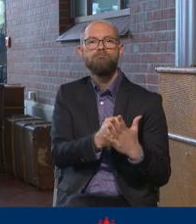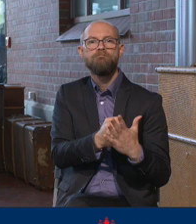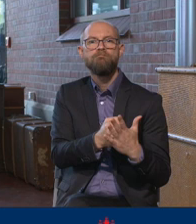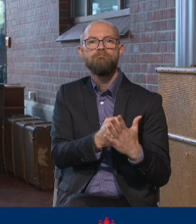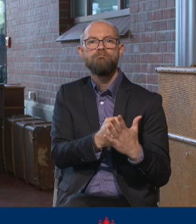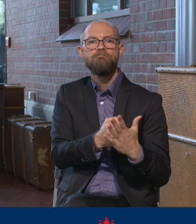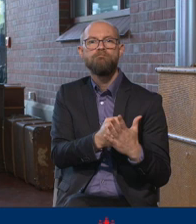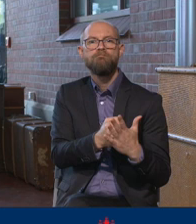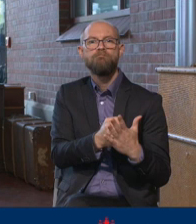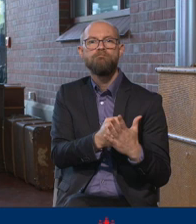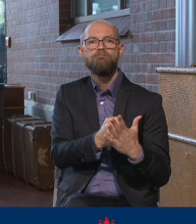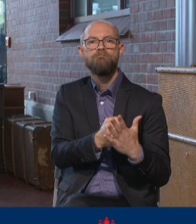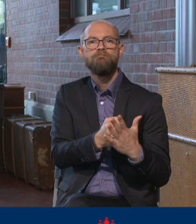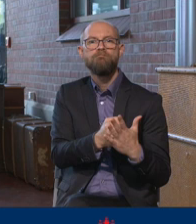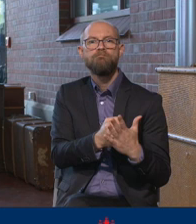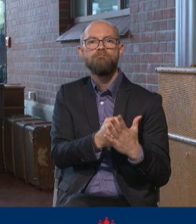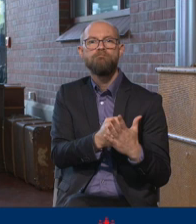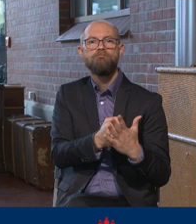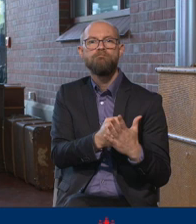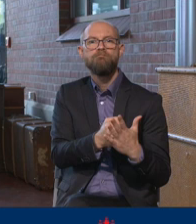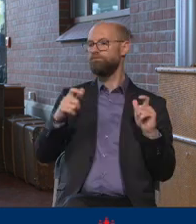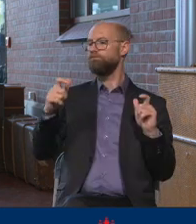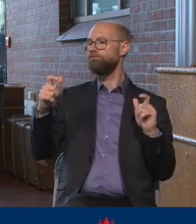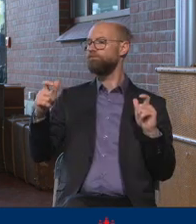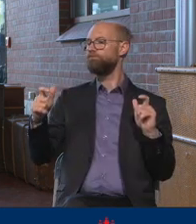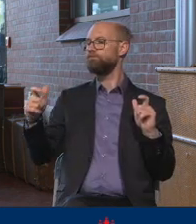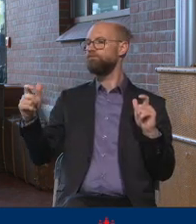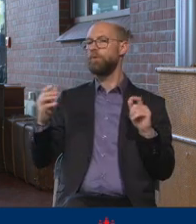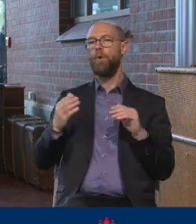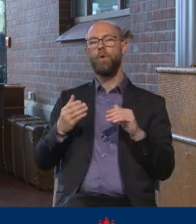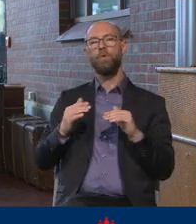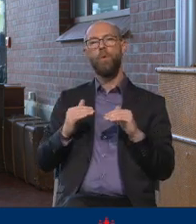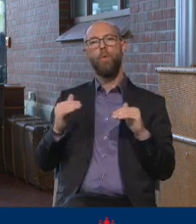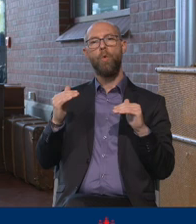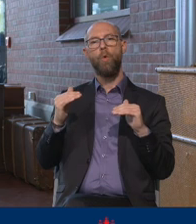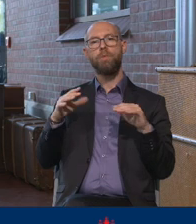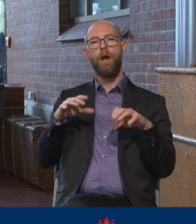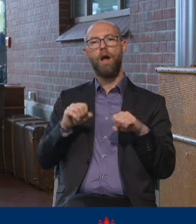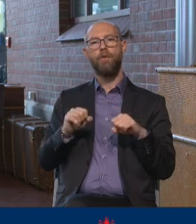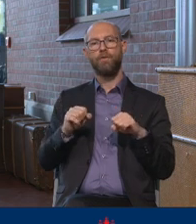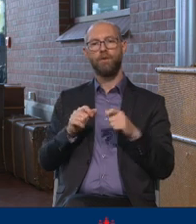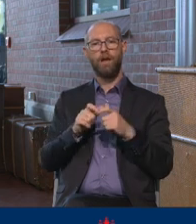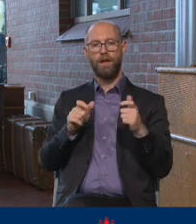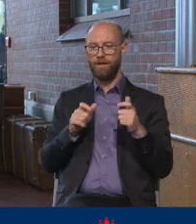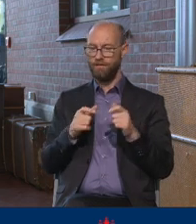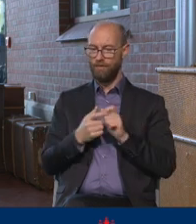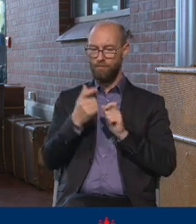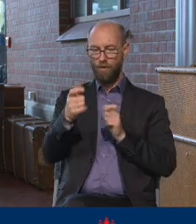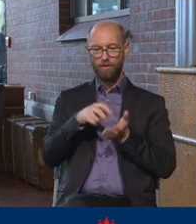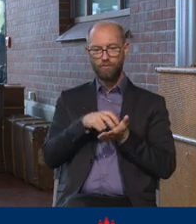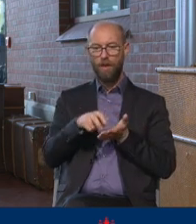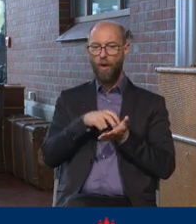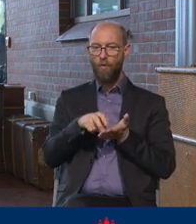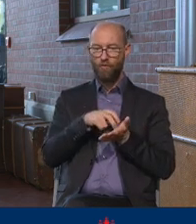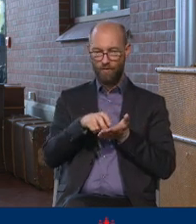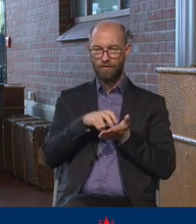der sich darstellt über den oberhafen kanal dass es wird ein vergnügen sein über diese brücke zu gehen wenn sie